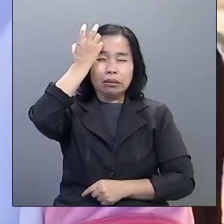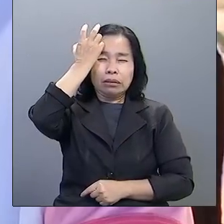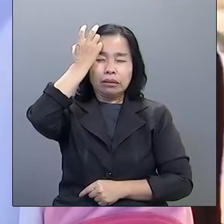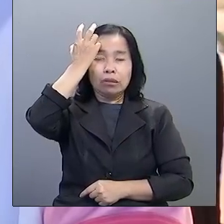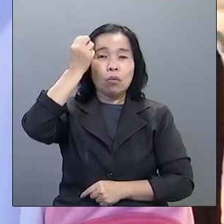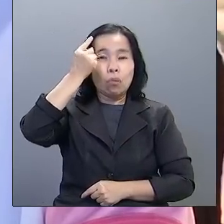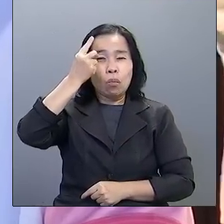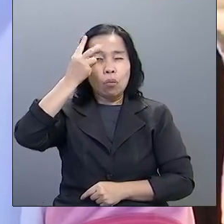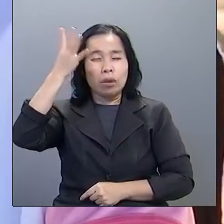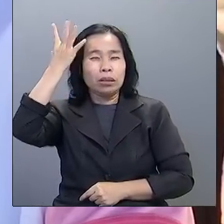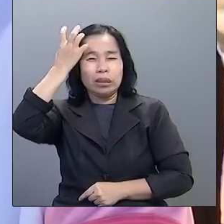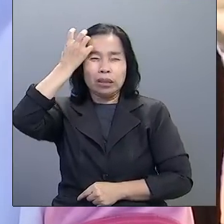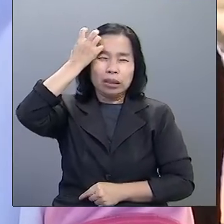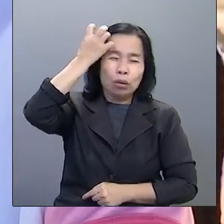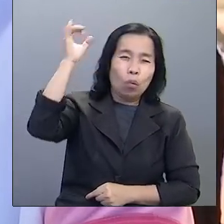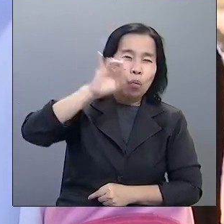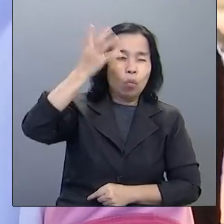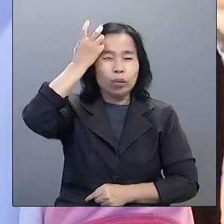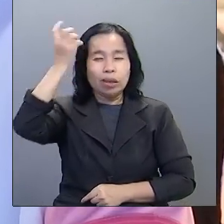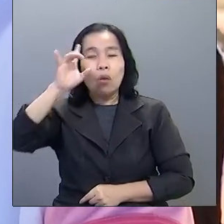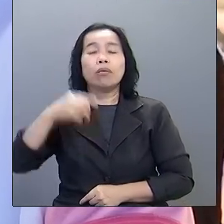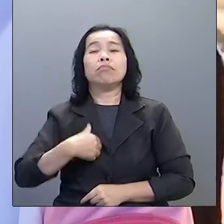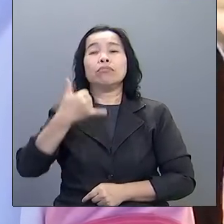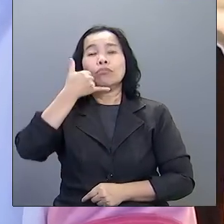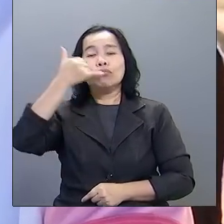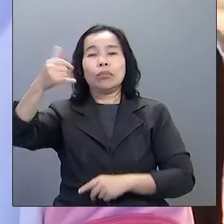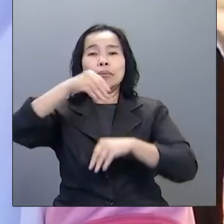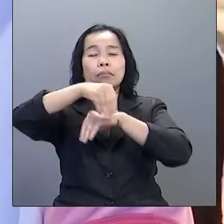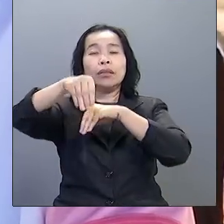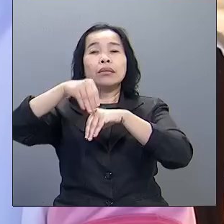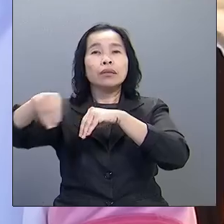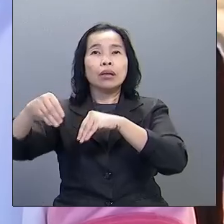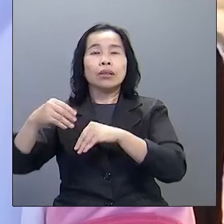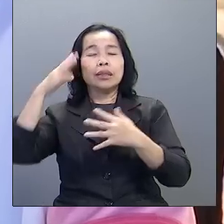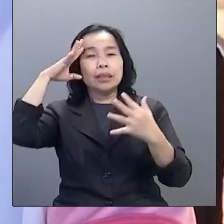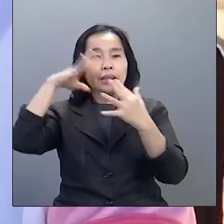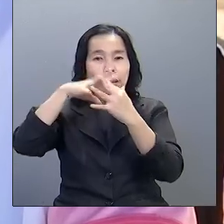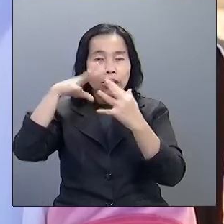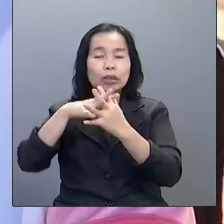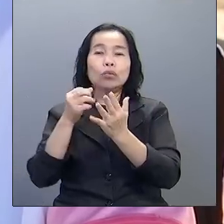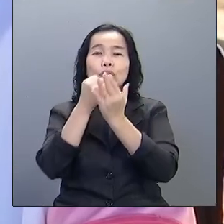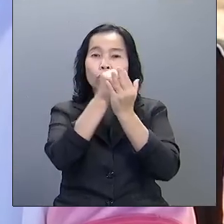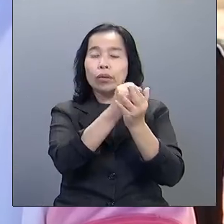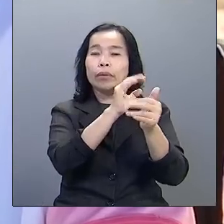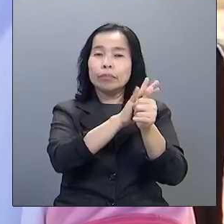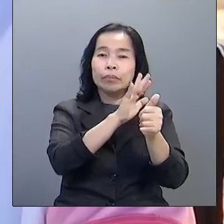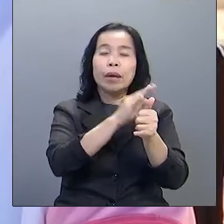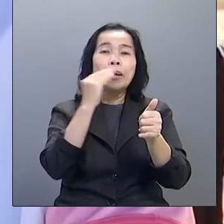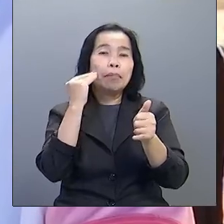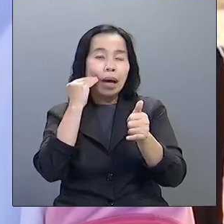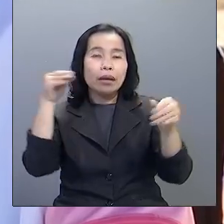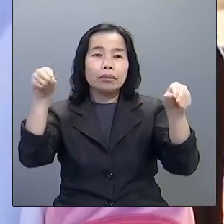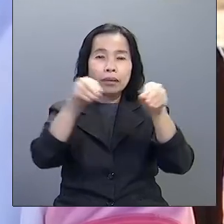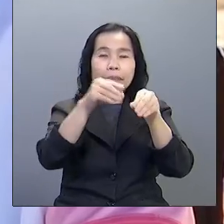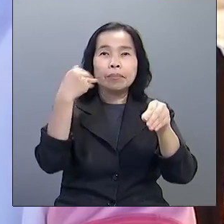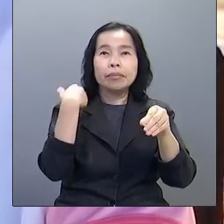นี่ยก็ยังมีความเครียดอยู่เราก็จะประสานงานเครือข่ายประสานงานทีมจิตแพทย์แล้วถ้าเขากลับไปอยู่ที่บ้านเราก็จะประสานงานกลับไป